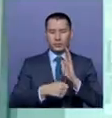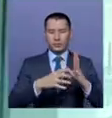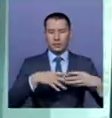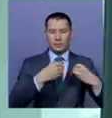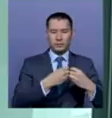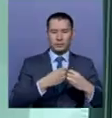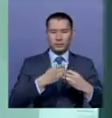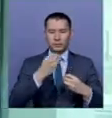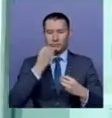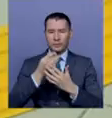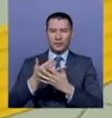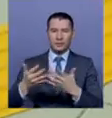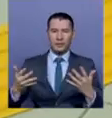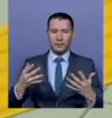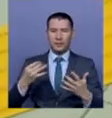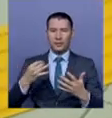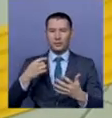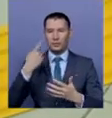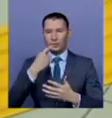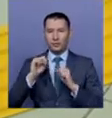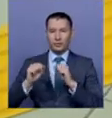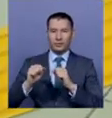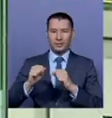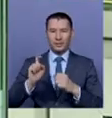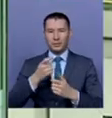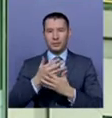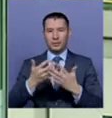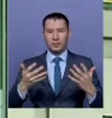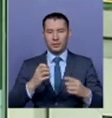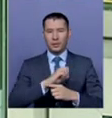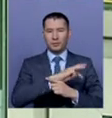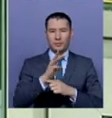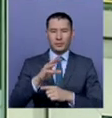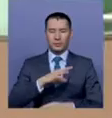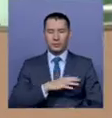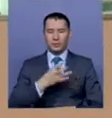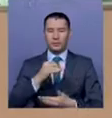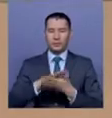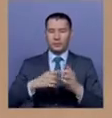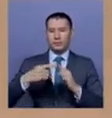азық-түлік себеттермен жеке қорғану құралдары таратылған. Мұндай сауапты істер алдағы